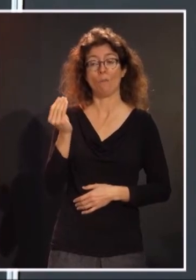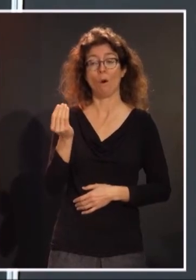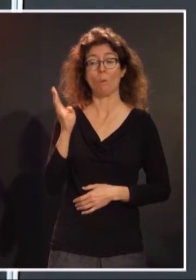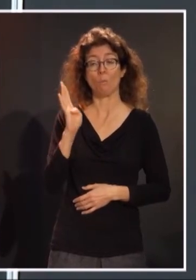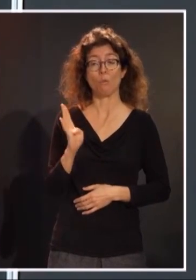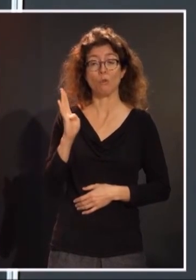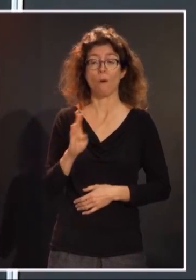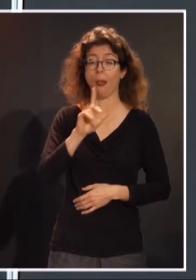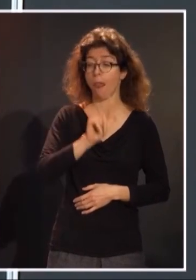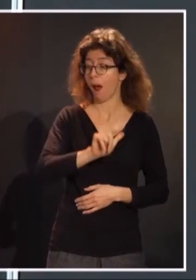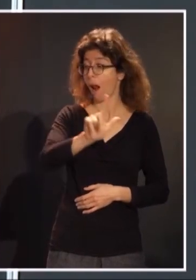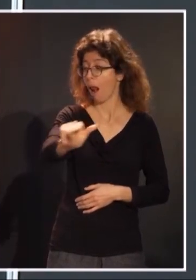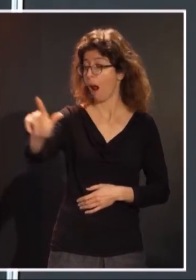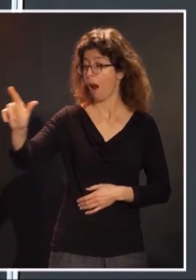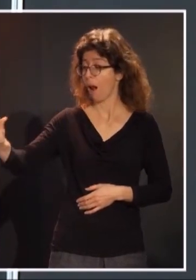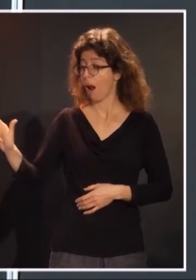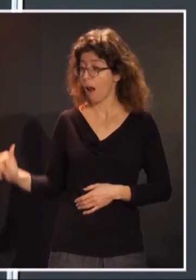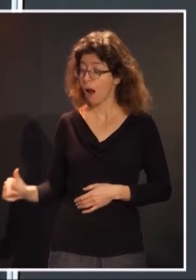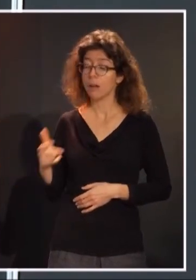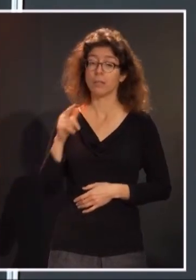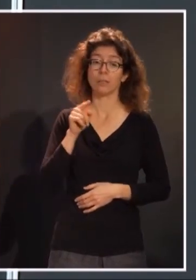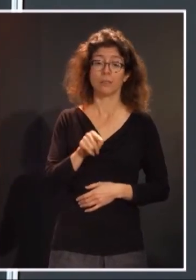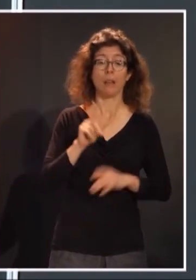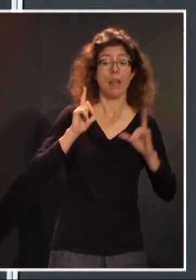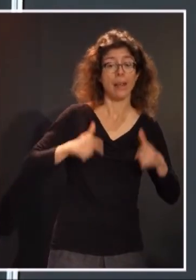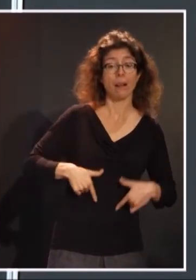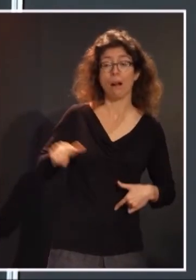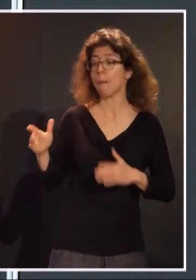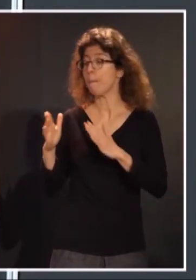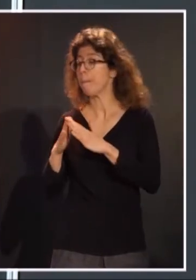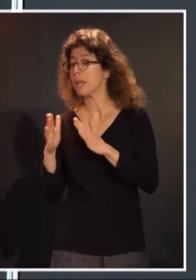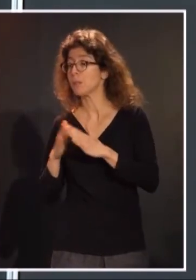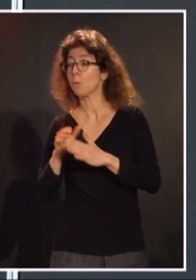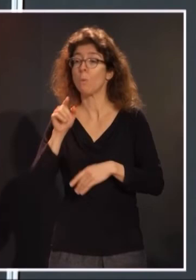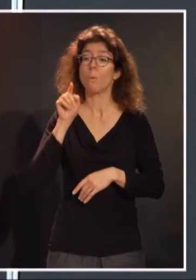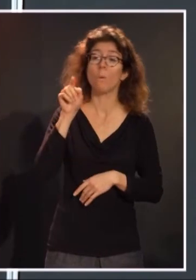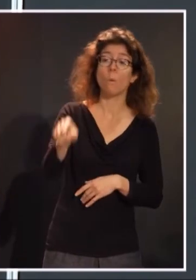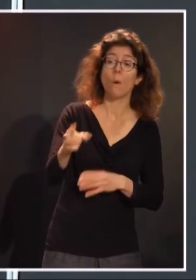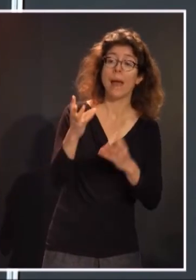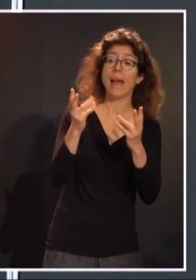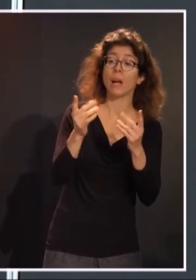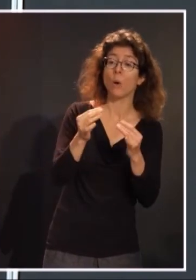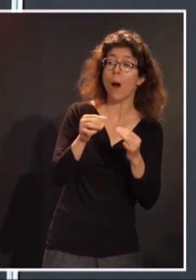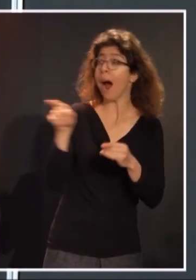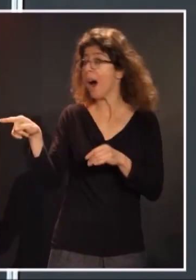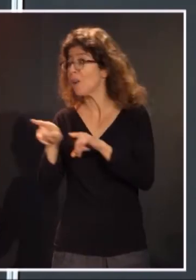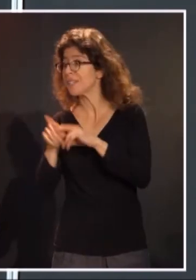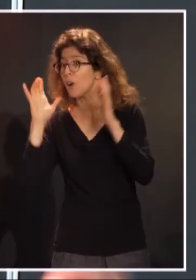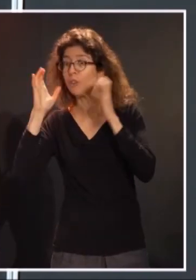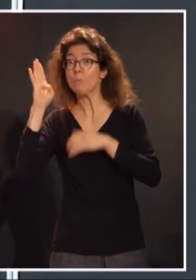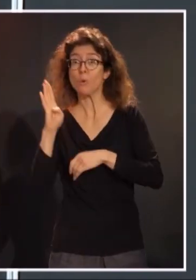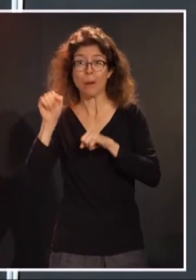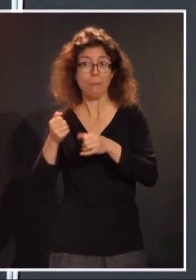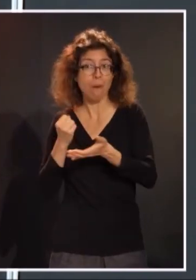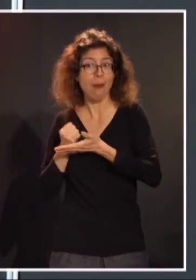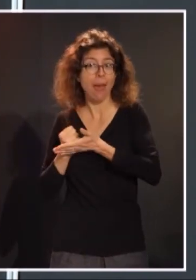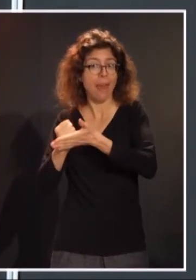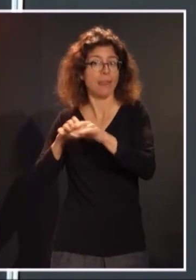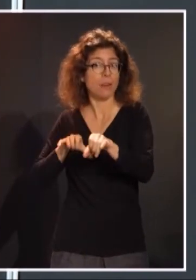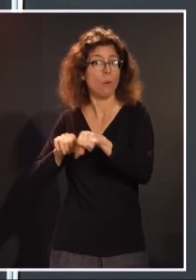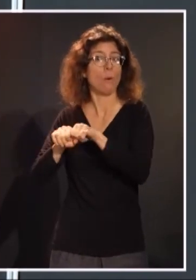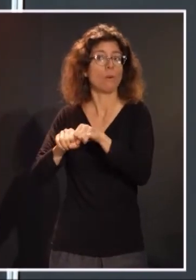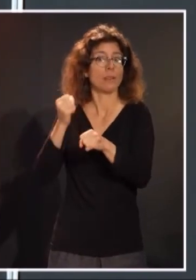environnements, que ce soit à l'école, à la maison, en séance d'ergothérapie, puis on se dit en orthophonie aussi, ça pourrait aider à compenser certaines choses et travailler sur d'autres